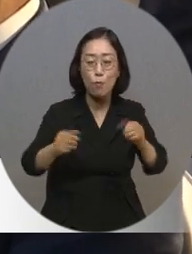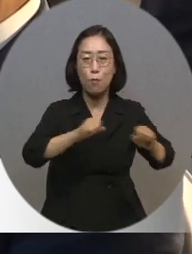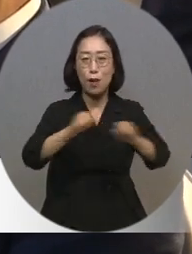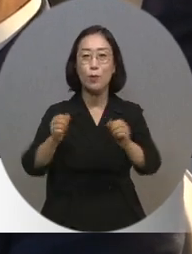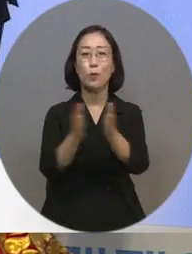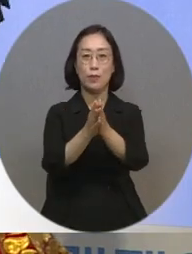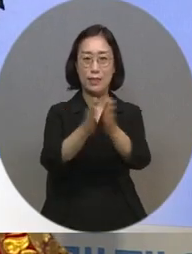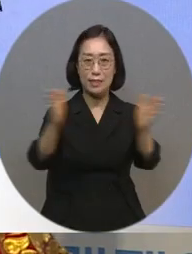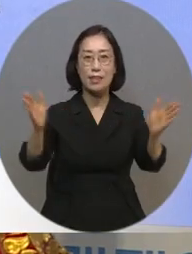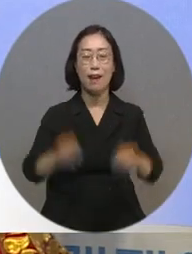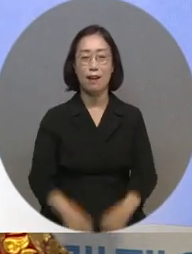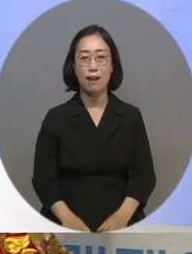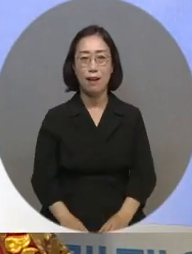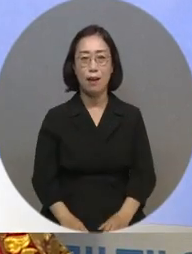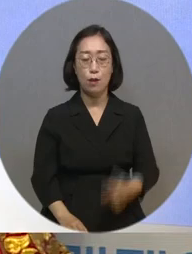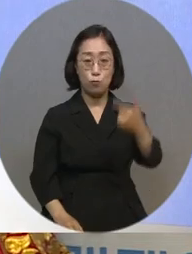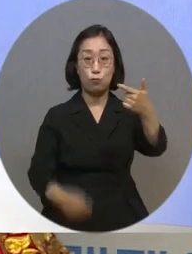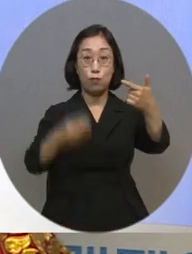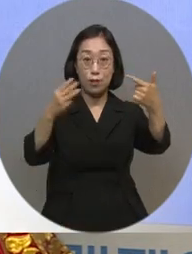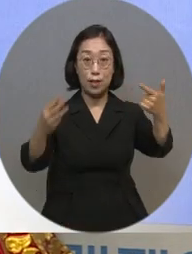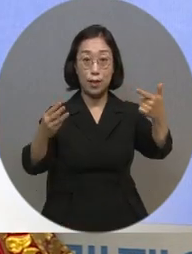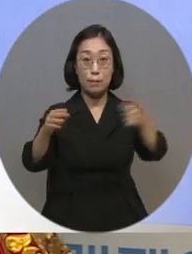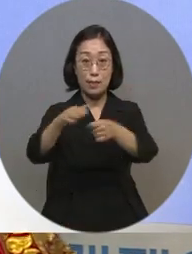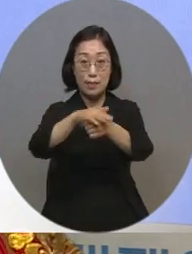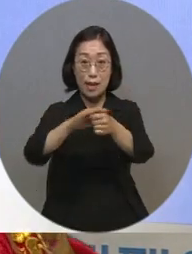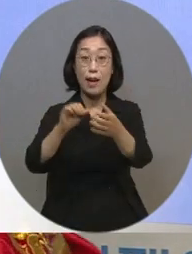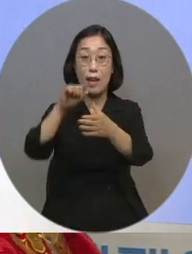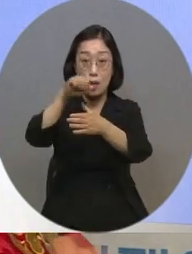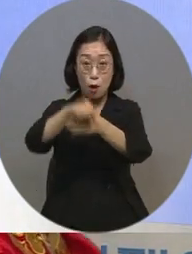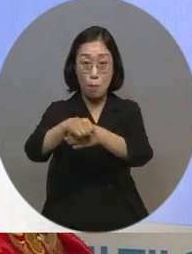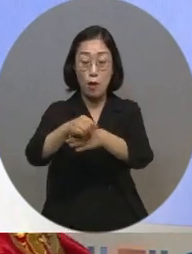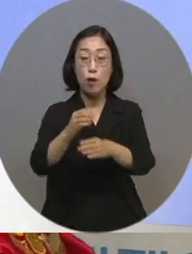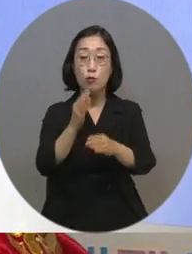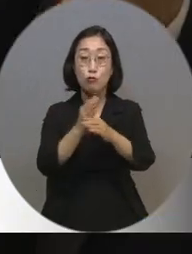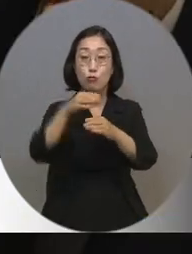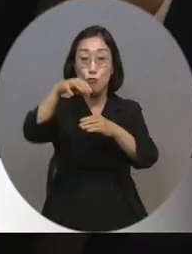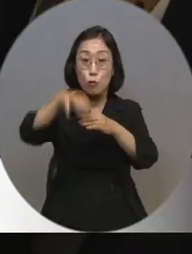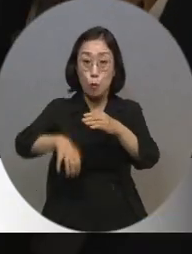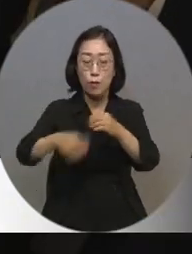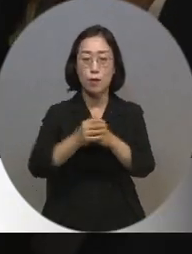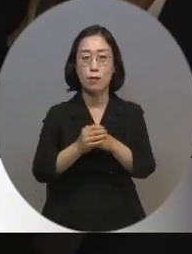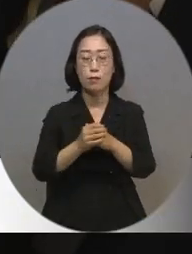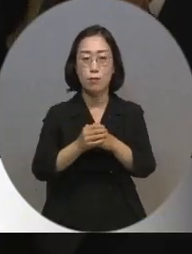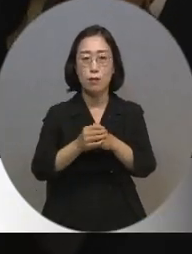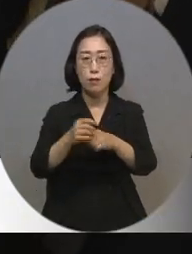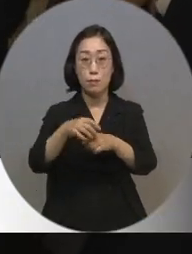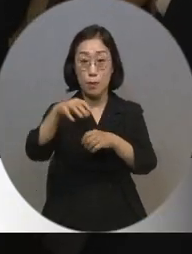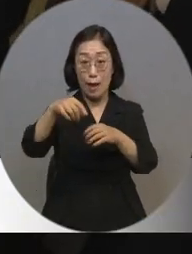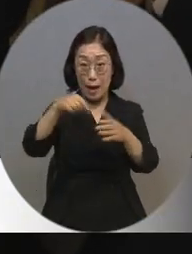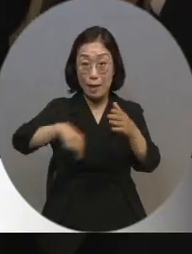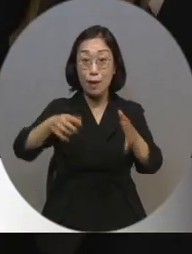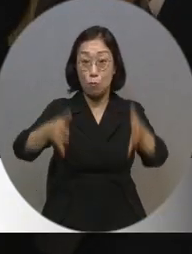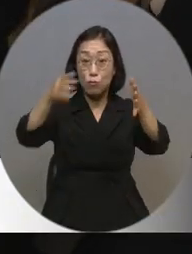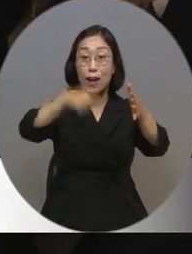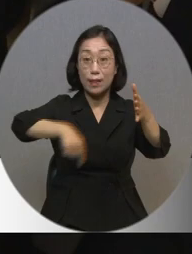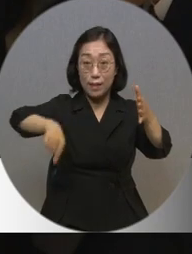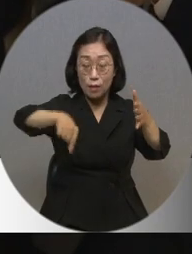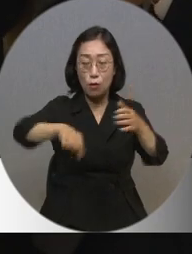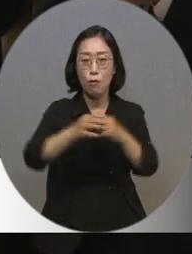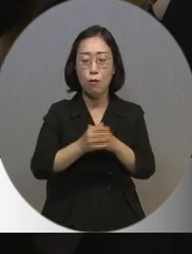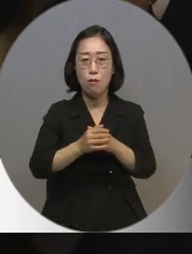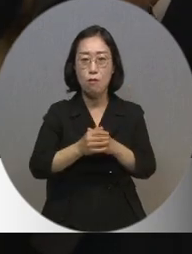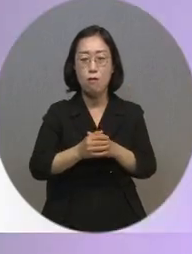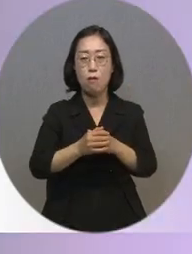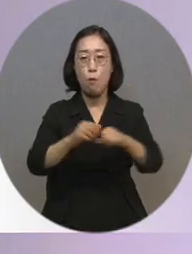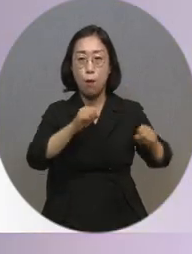출범했습니다. 지난 3일 사랑의 열매는 서울시 중구 사랑의 열매 별관 명예의 전당에서 캠페인 출범